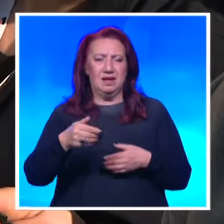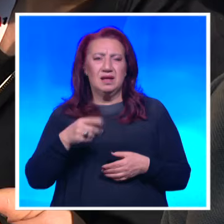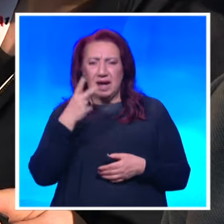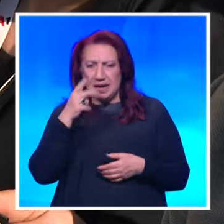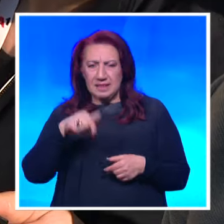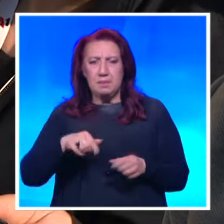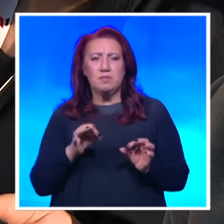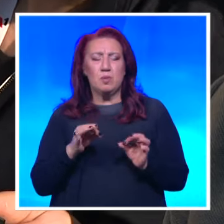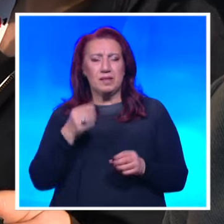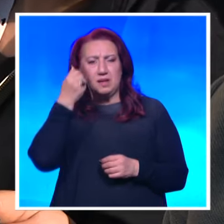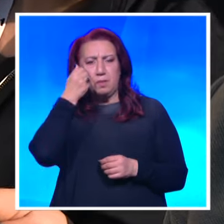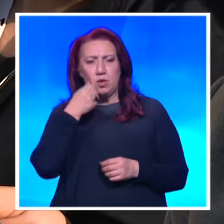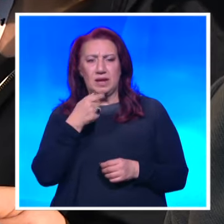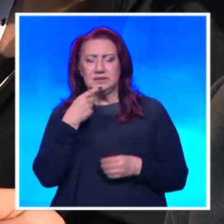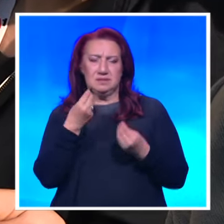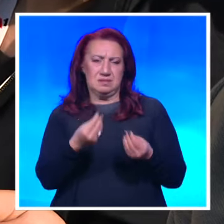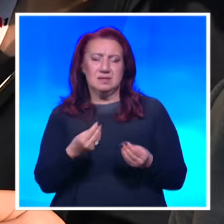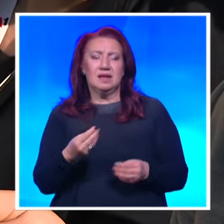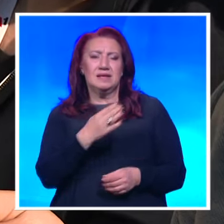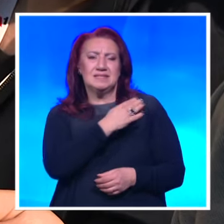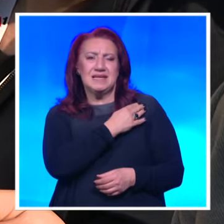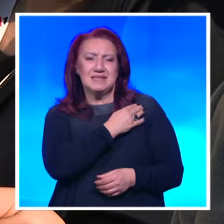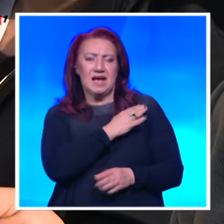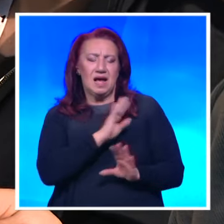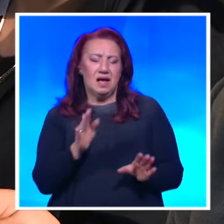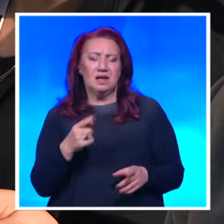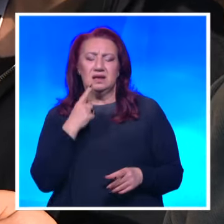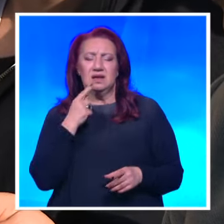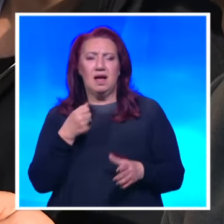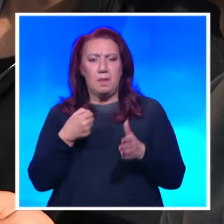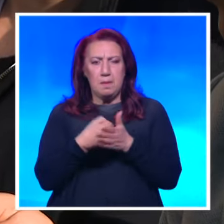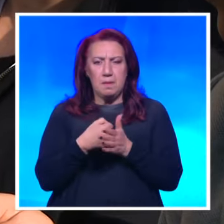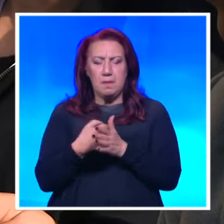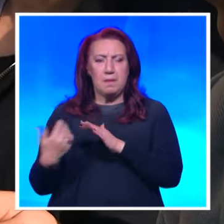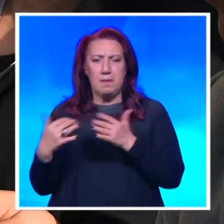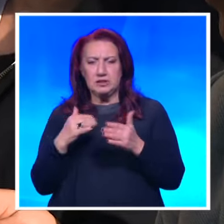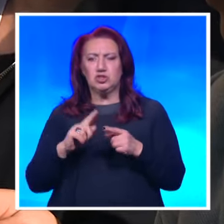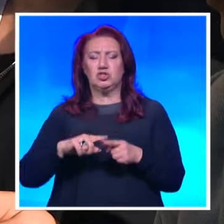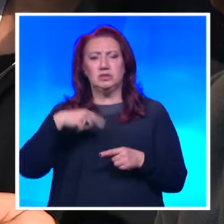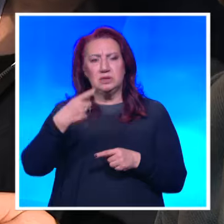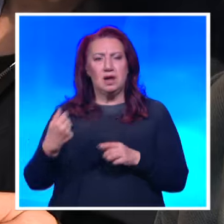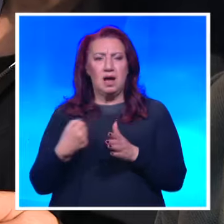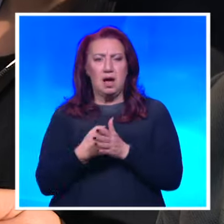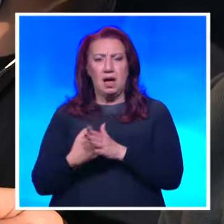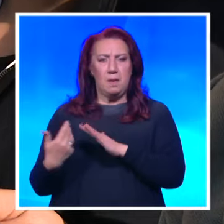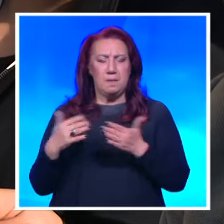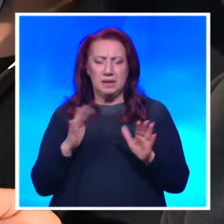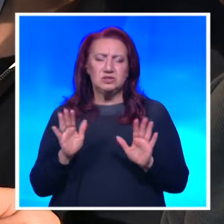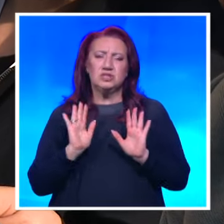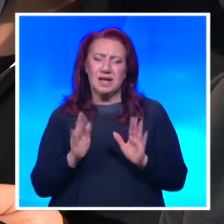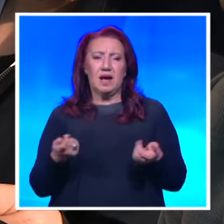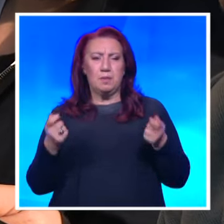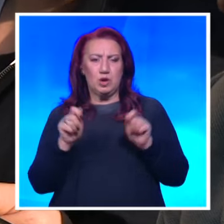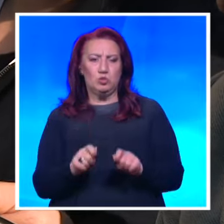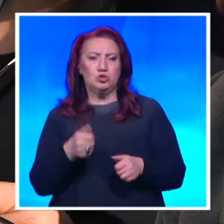момента на ЦСКА и се концентрирам матч за матч. Има още няколко матча. Така че нека свърши